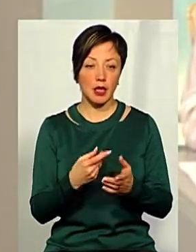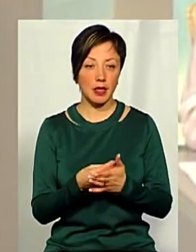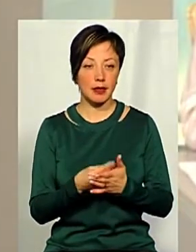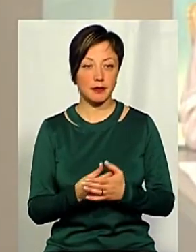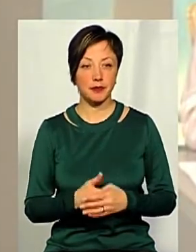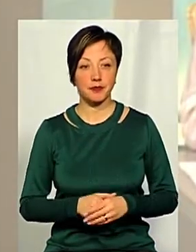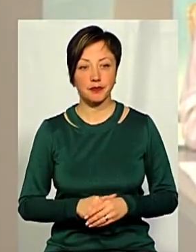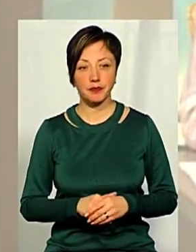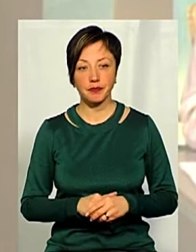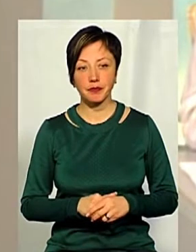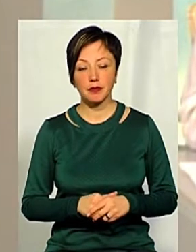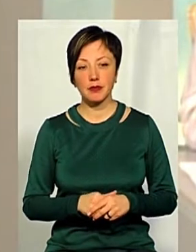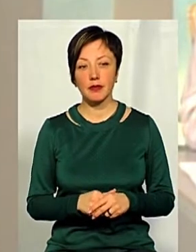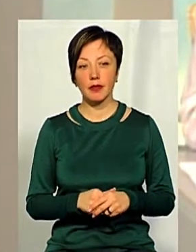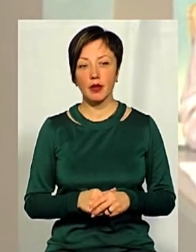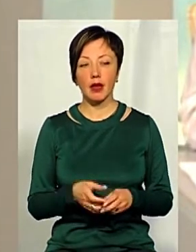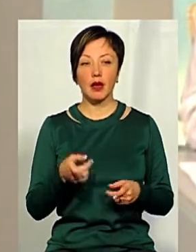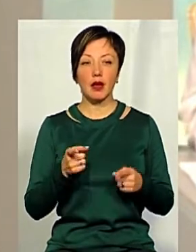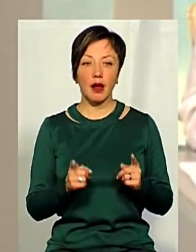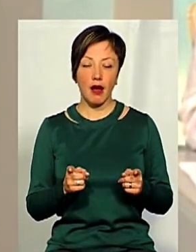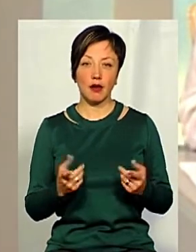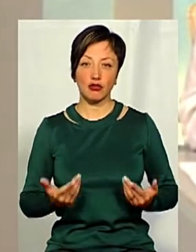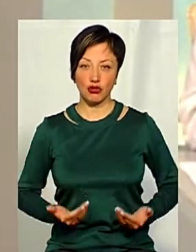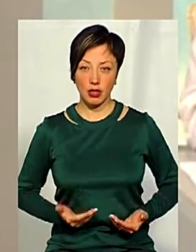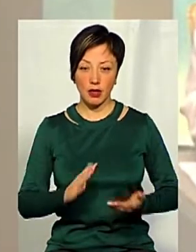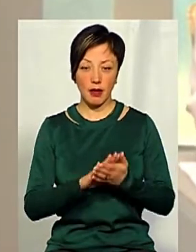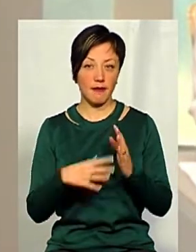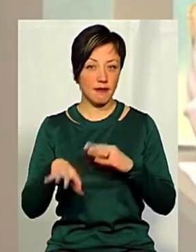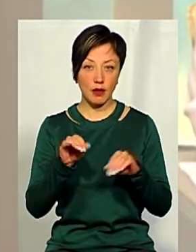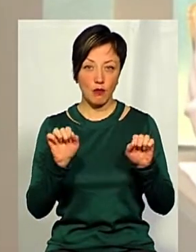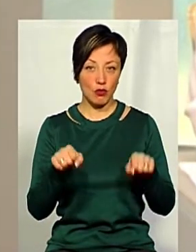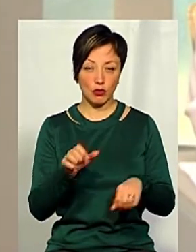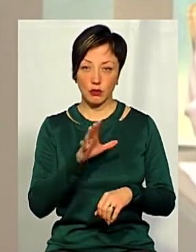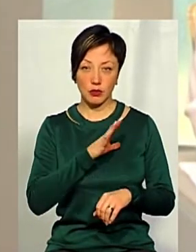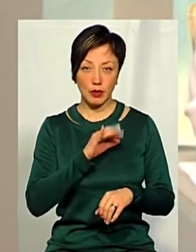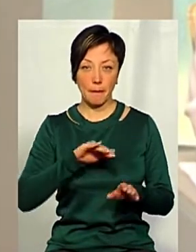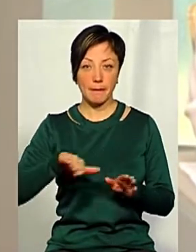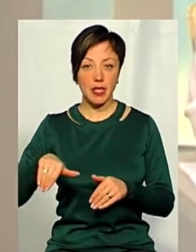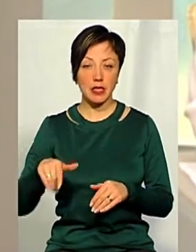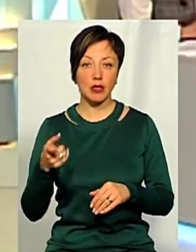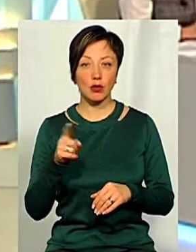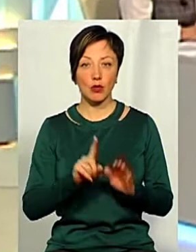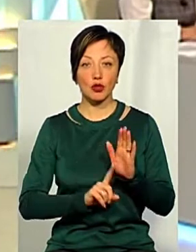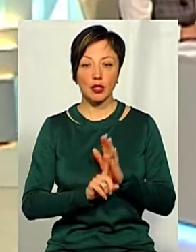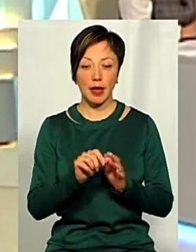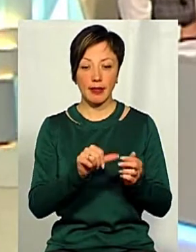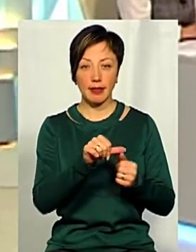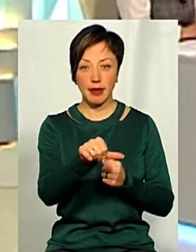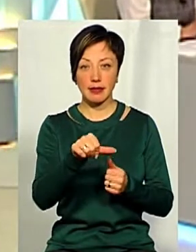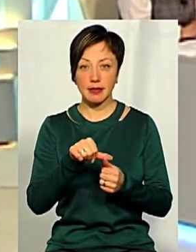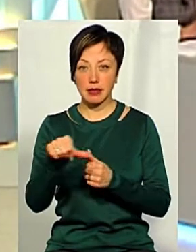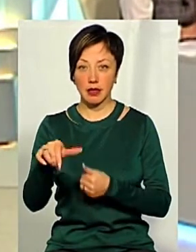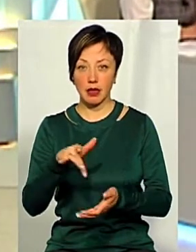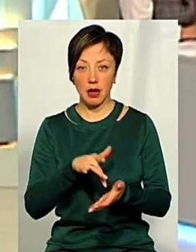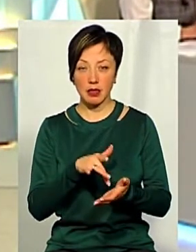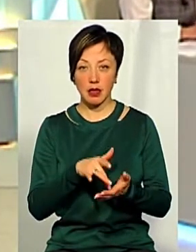Реалії життя такі, що все може статися, і після того, як почалась децентралізація, в